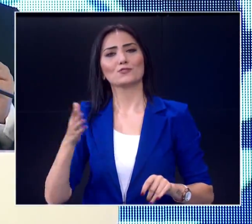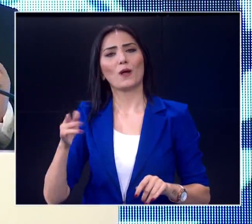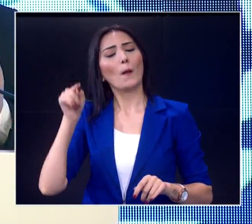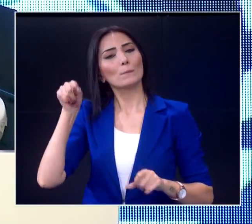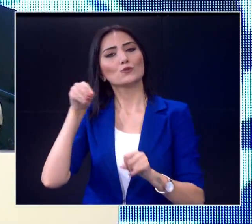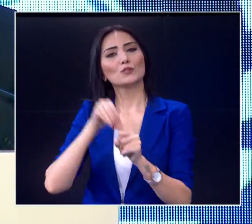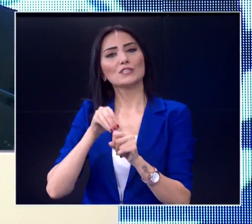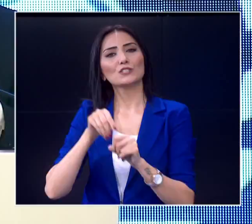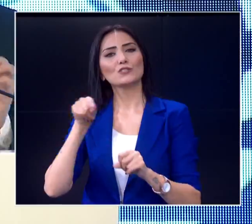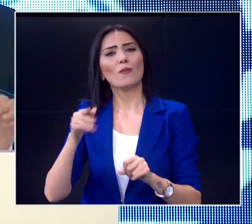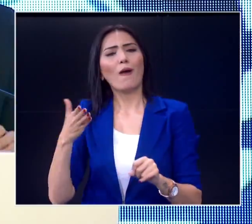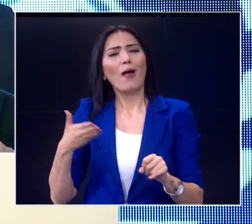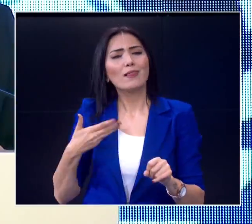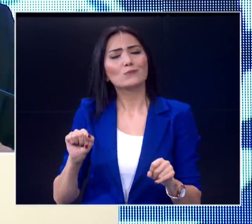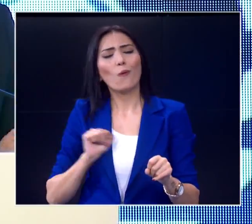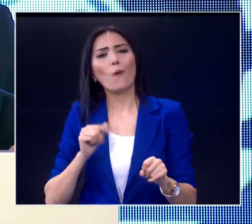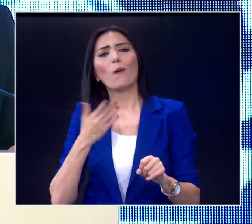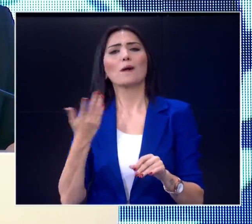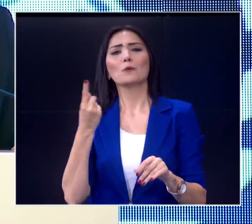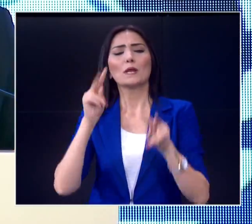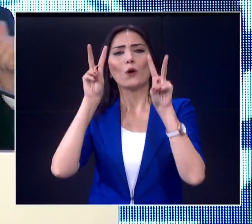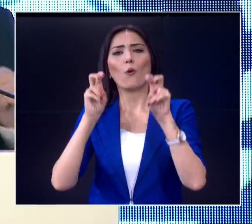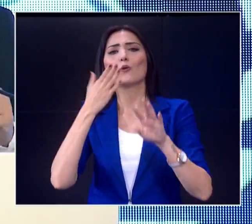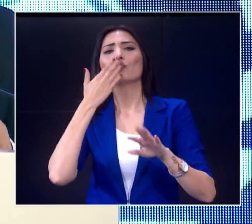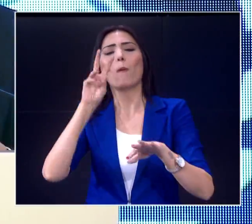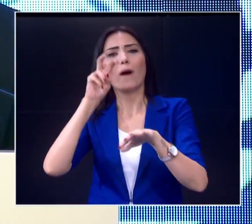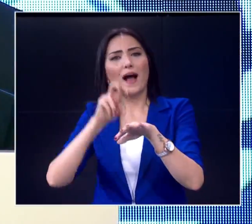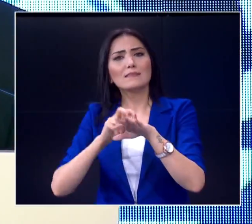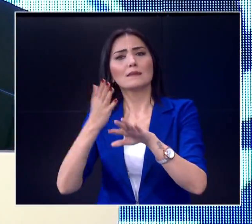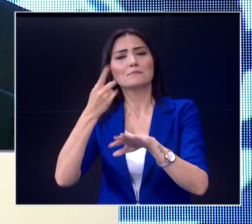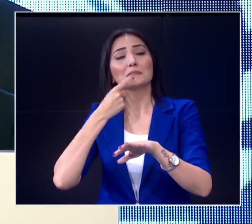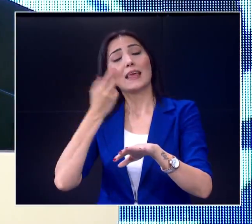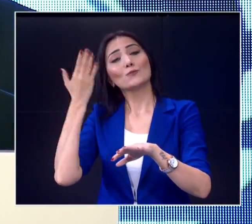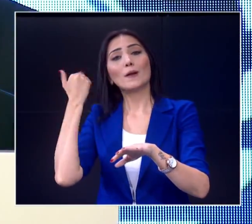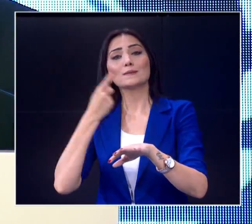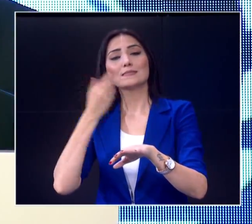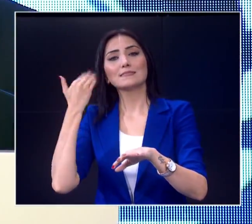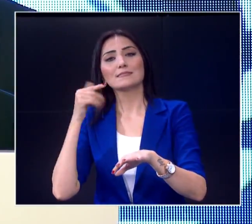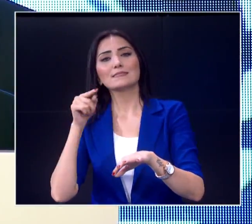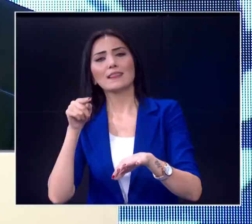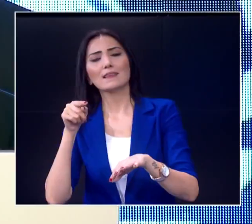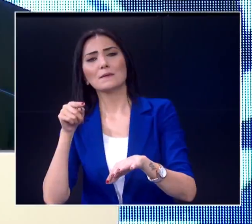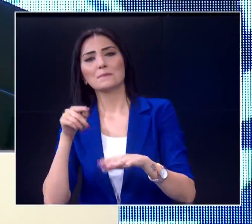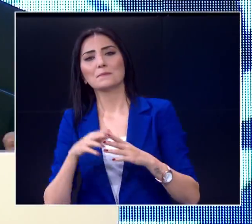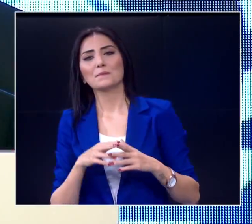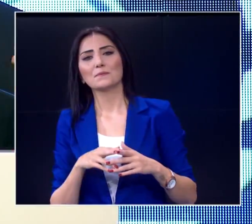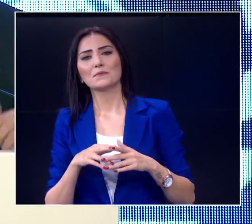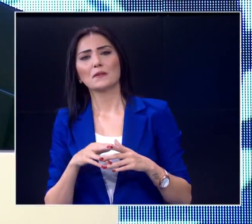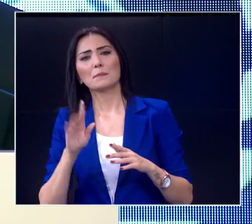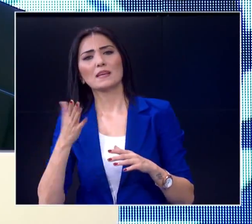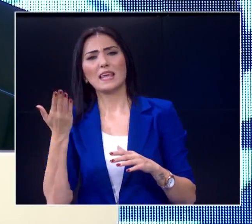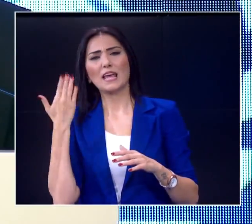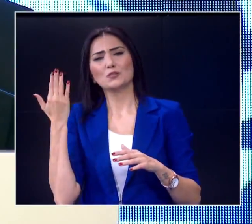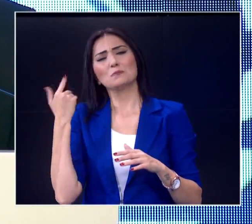Onun için burada endişe edilecek bir konu yok. Hatırlayın, geçen sene bir